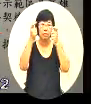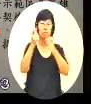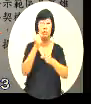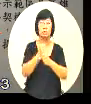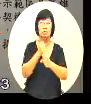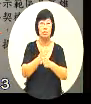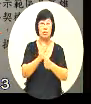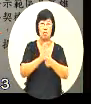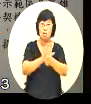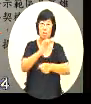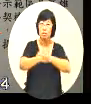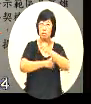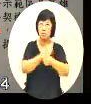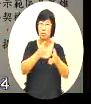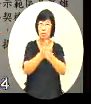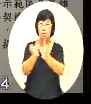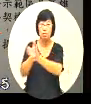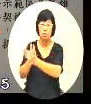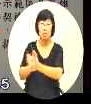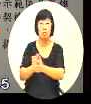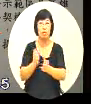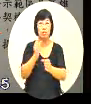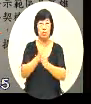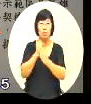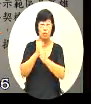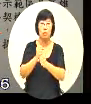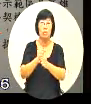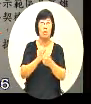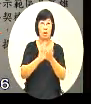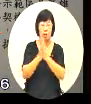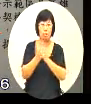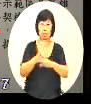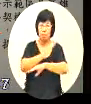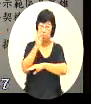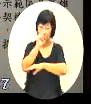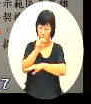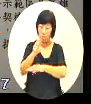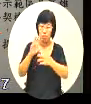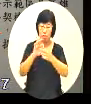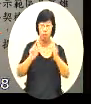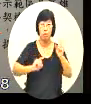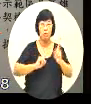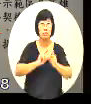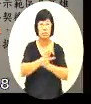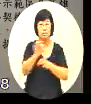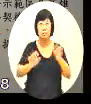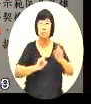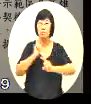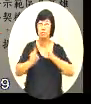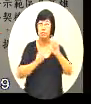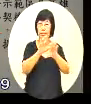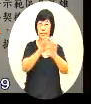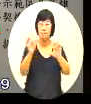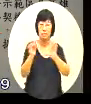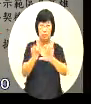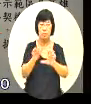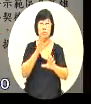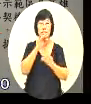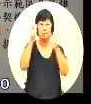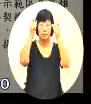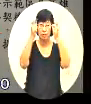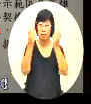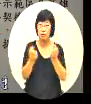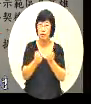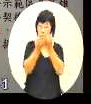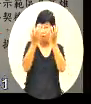都有推动小组，你在这个报纸你也公开说自由时报自由经济示范区，然后希望是高雄发展的